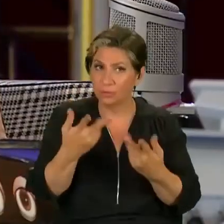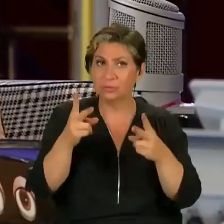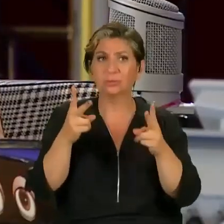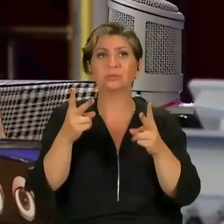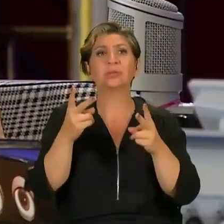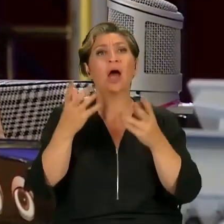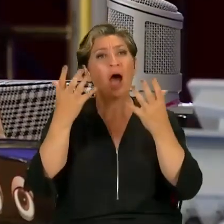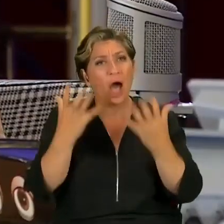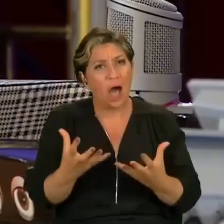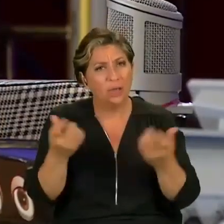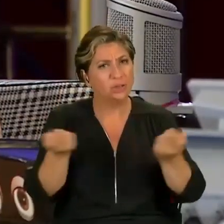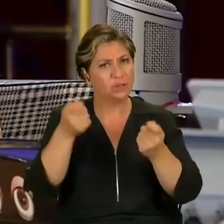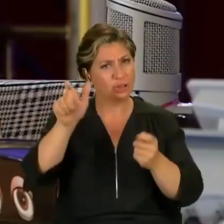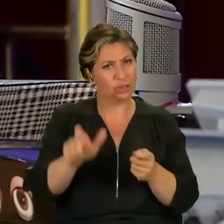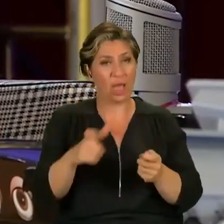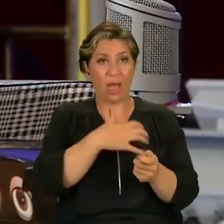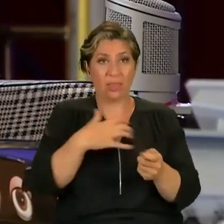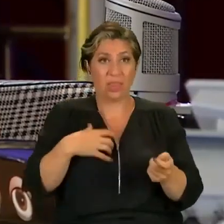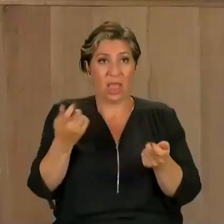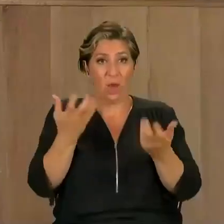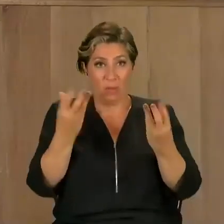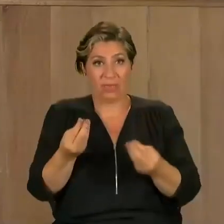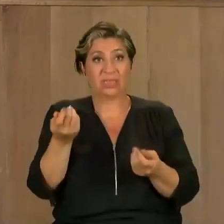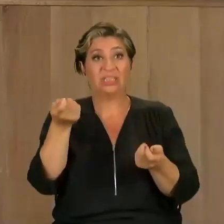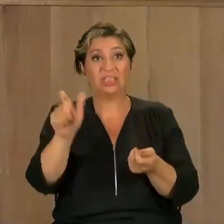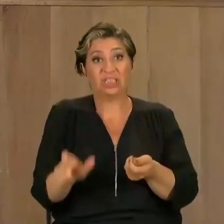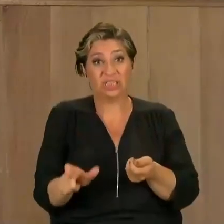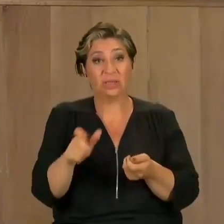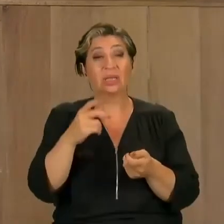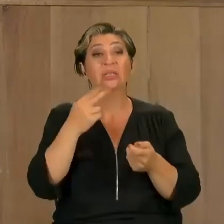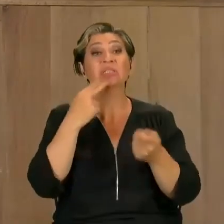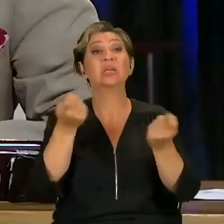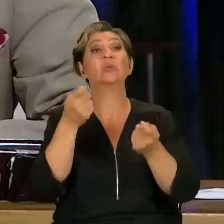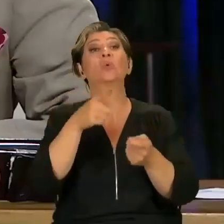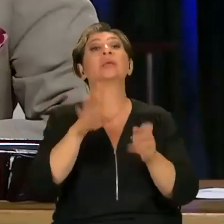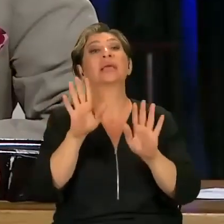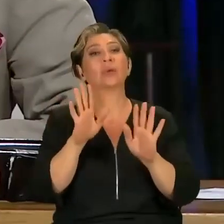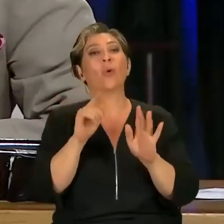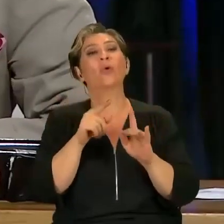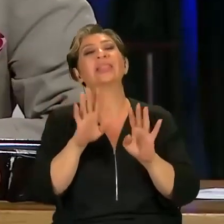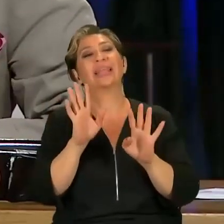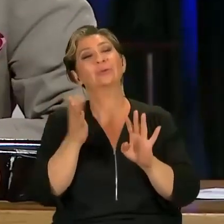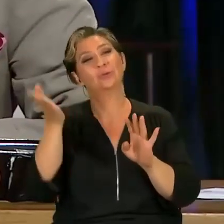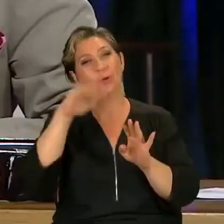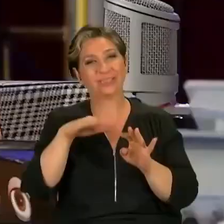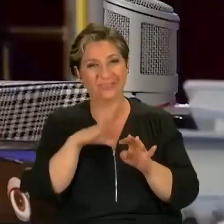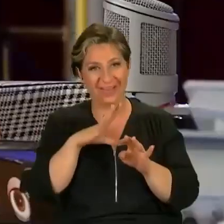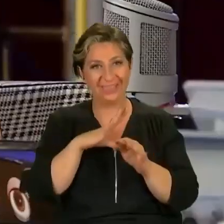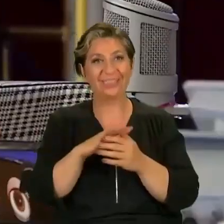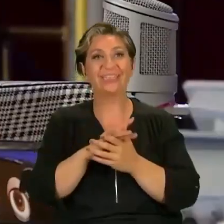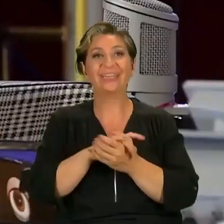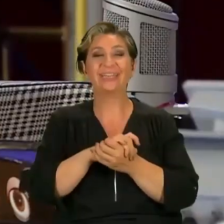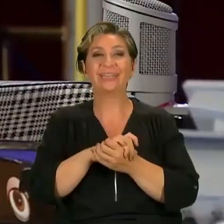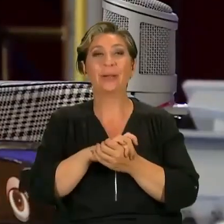Evet. Ağır işçi. Anne olmak ağır işçilik aslında. İş kadını oradan gelmiyor tabii herhalde. Tabii aslında. Yok, oradan gelmiyor. Tamam. Sonrası var.